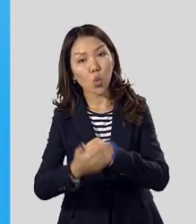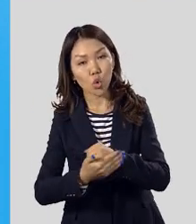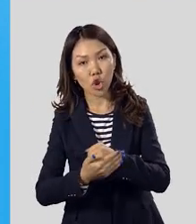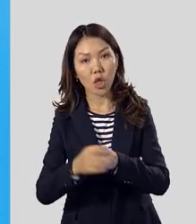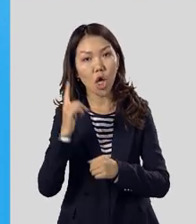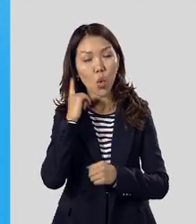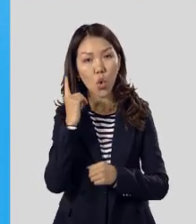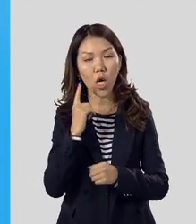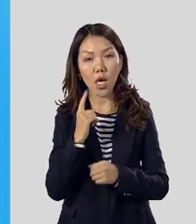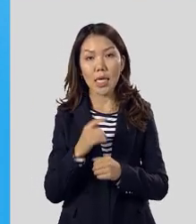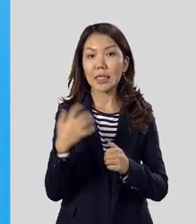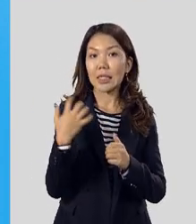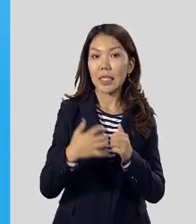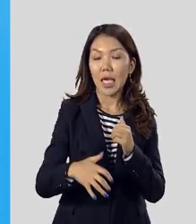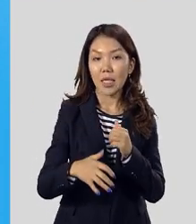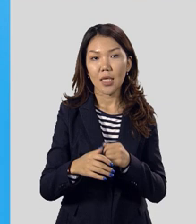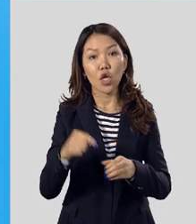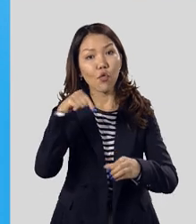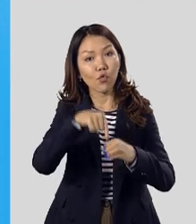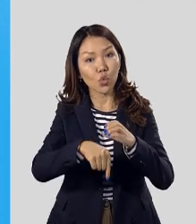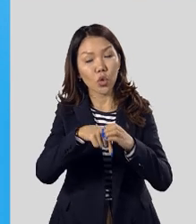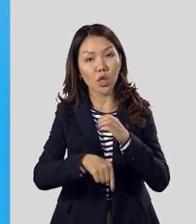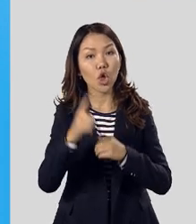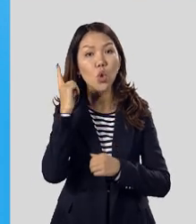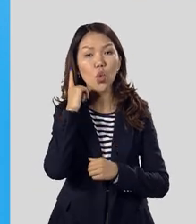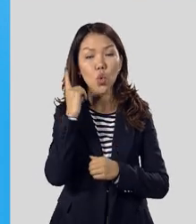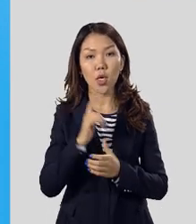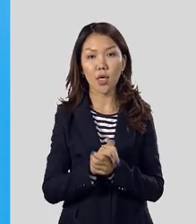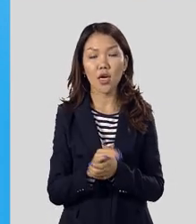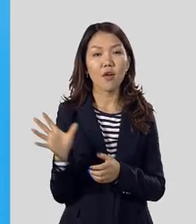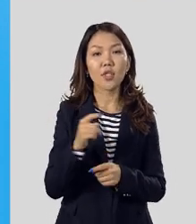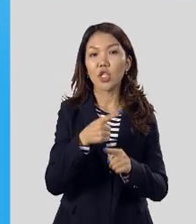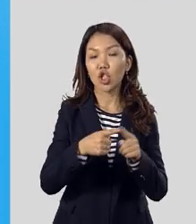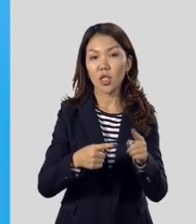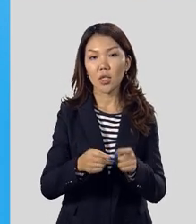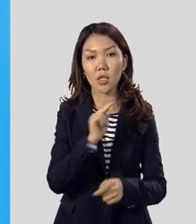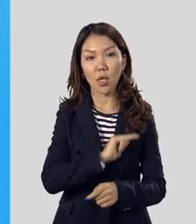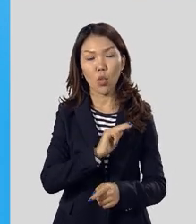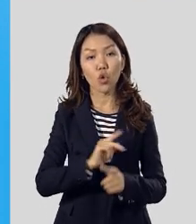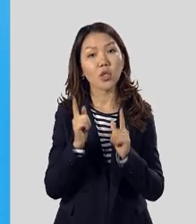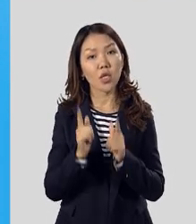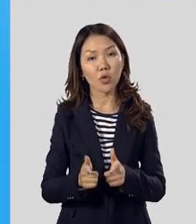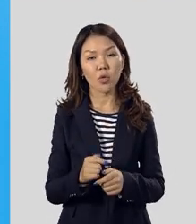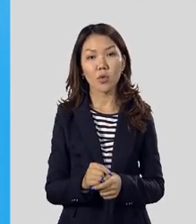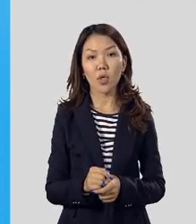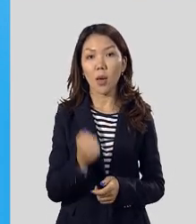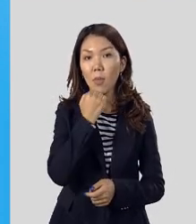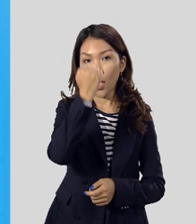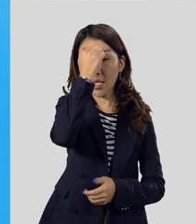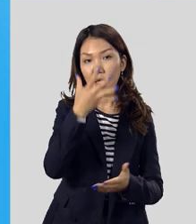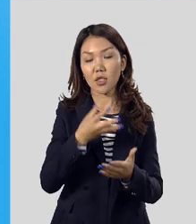ухо и внутреннее ухо. Все части работают согласованно. Благодаря